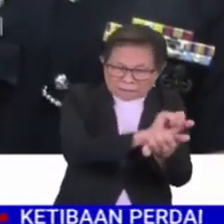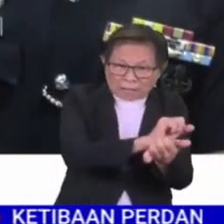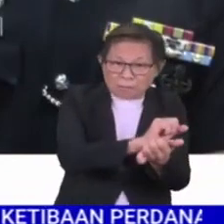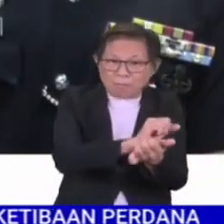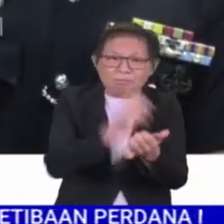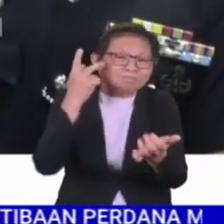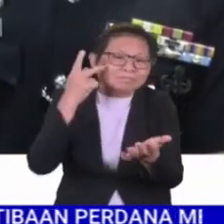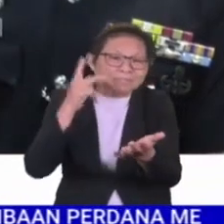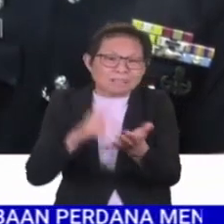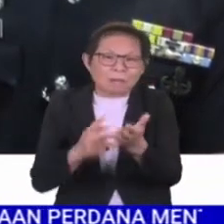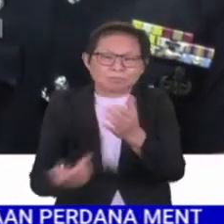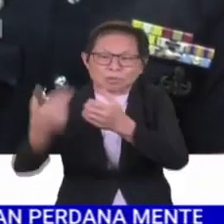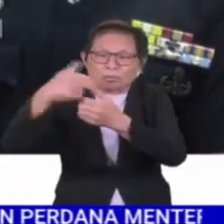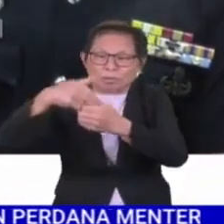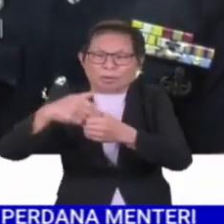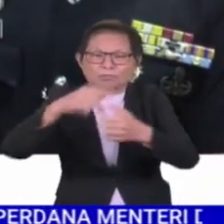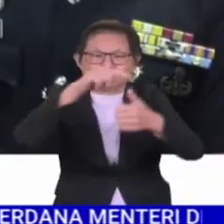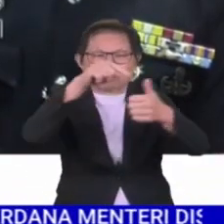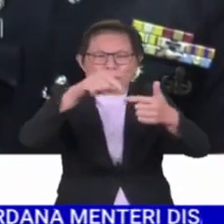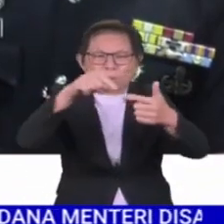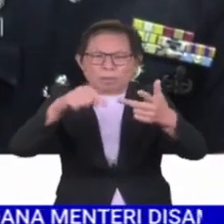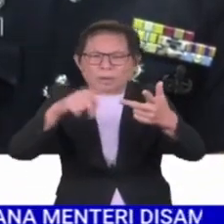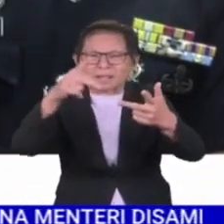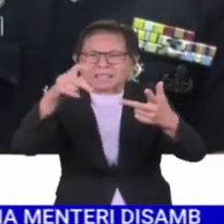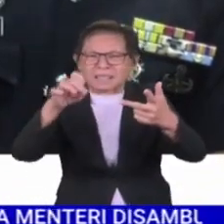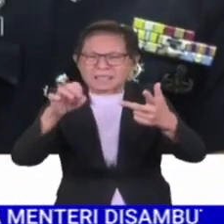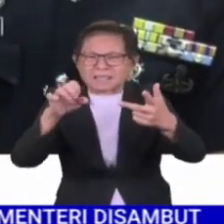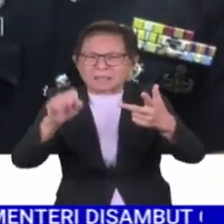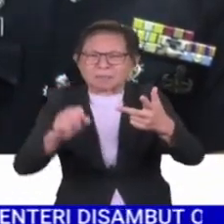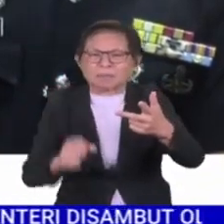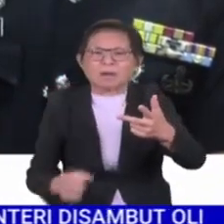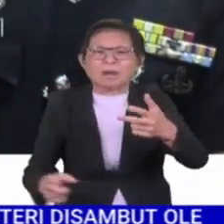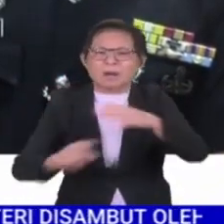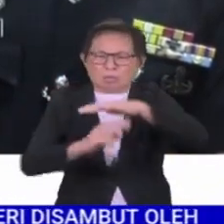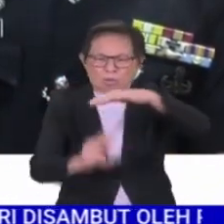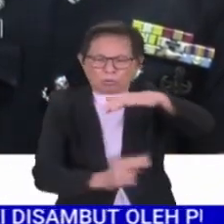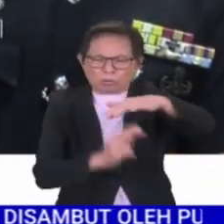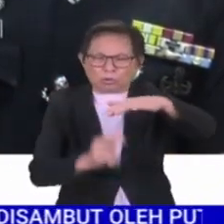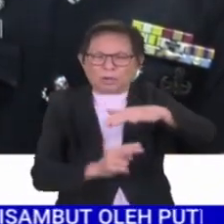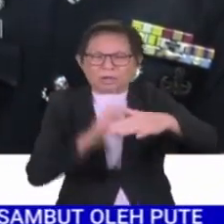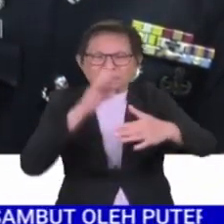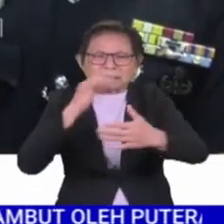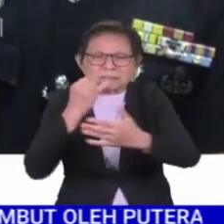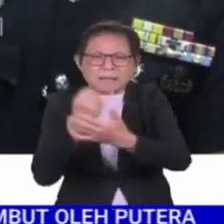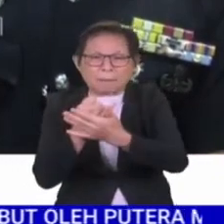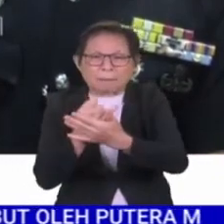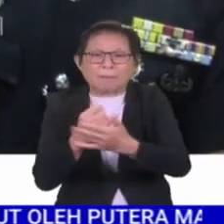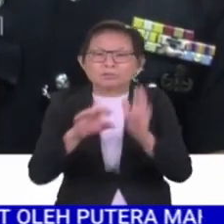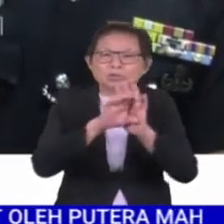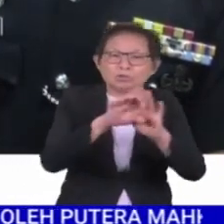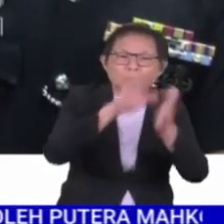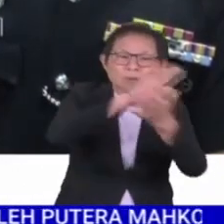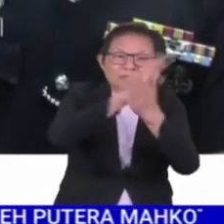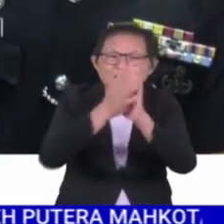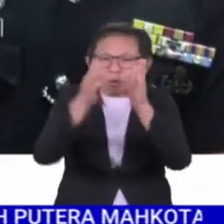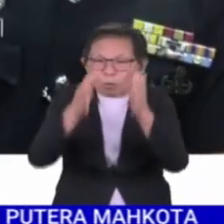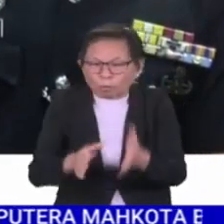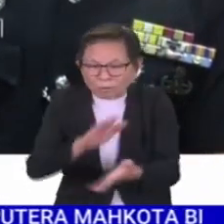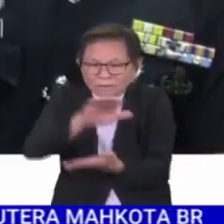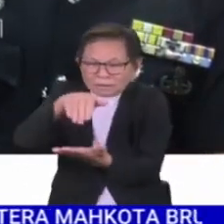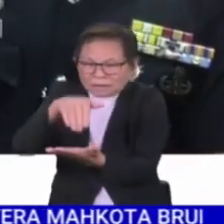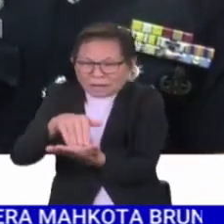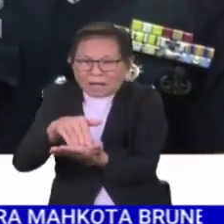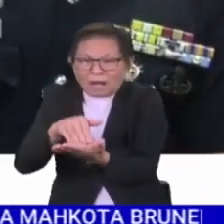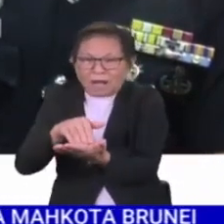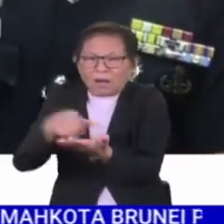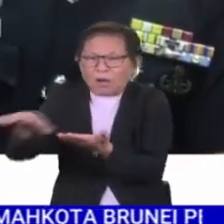dikenal pasti terlibat dengan beberapa kes iaitu berusulkan keganasan ataupun gangsterism, elemen gangsterism, contohnya menjadi orang tengah untuk